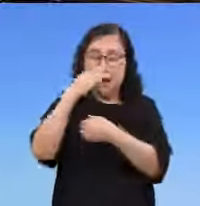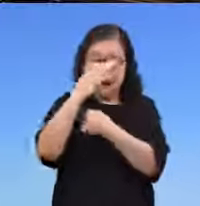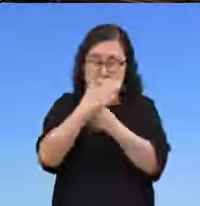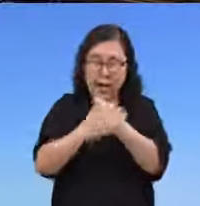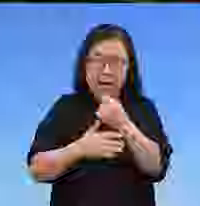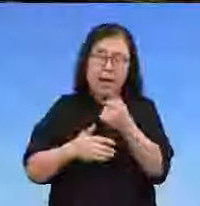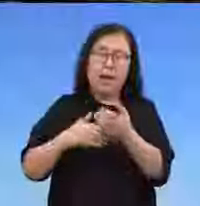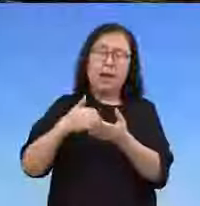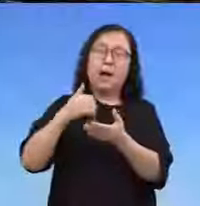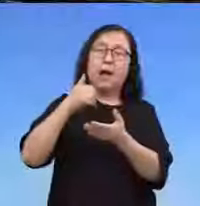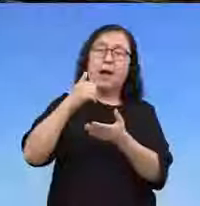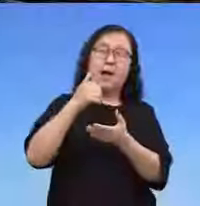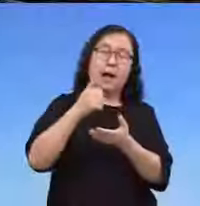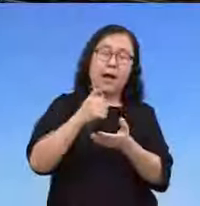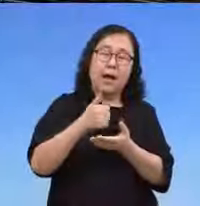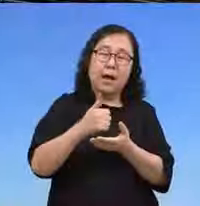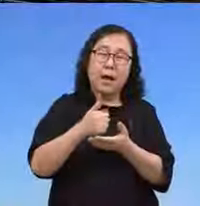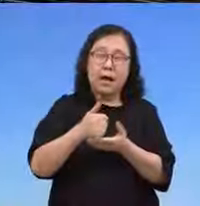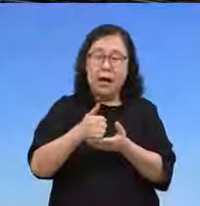나의 하나님,